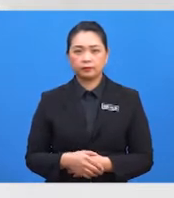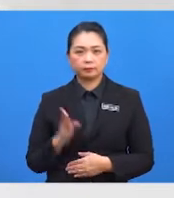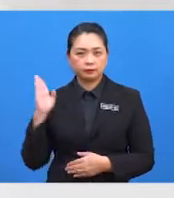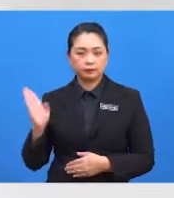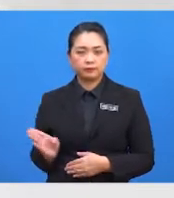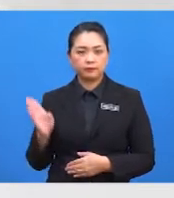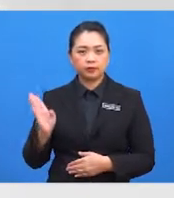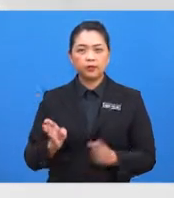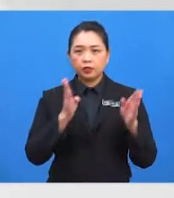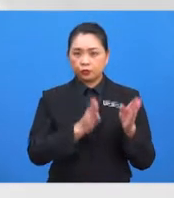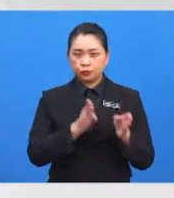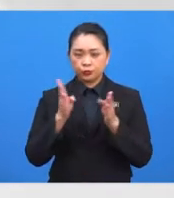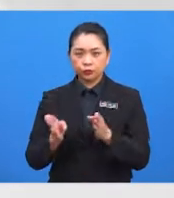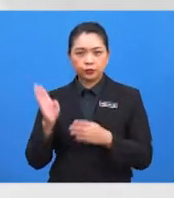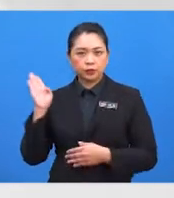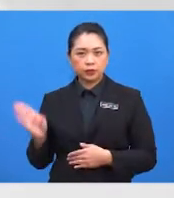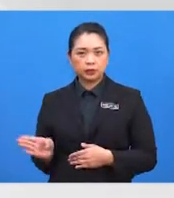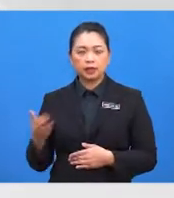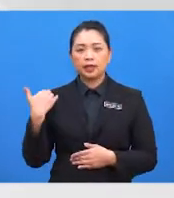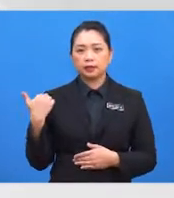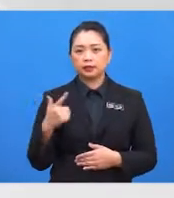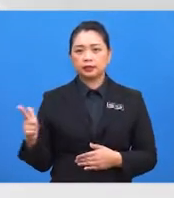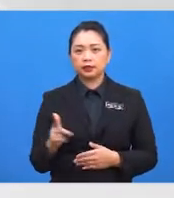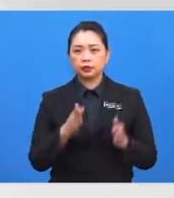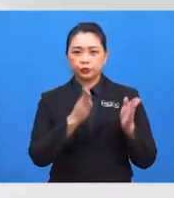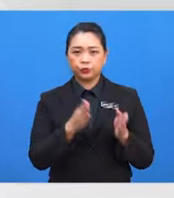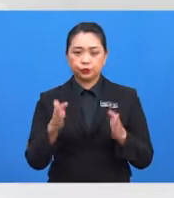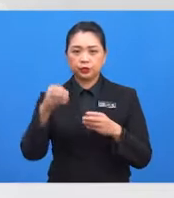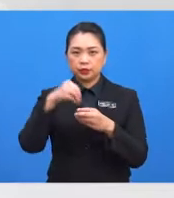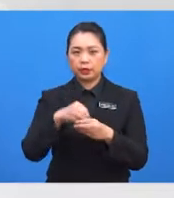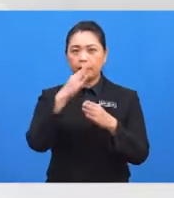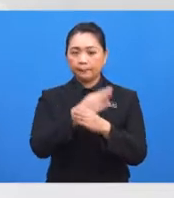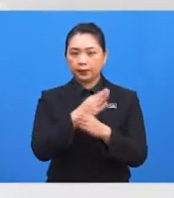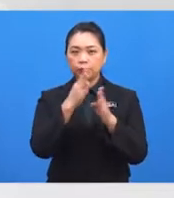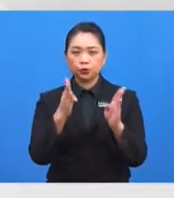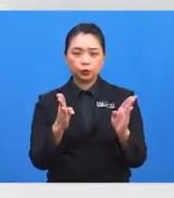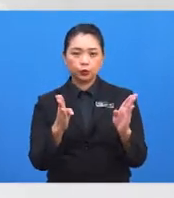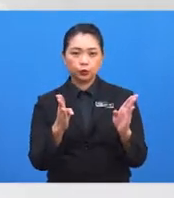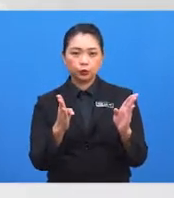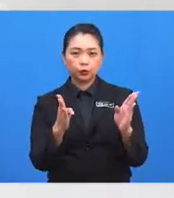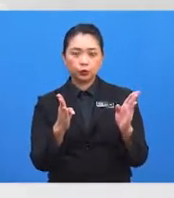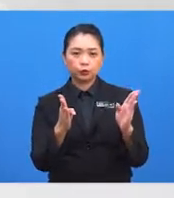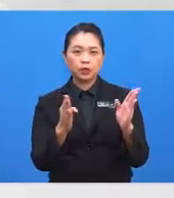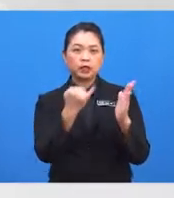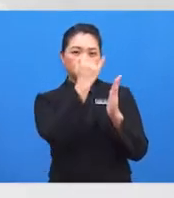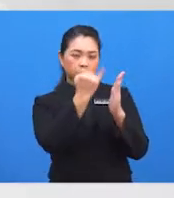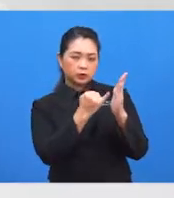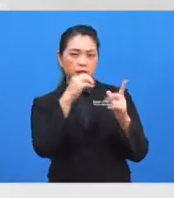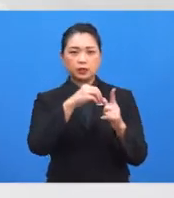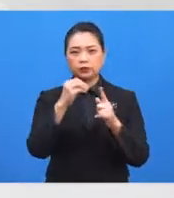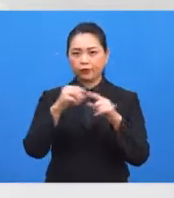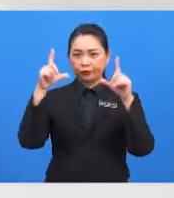siluet. Susun atur siluet merujuk kepada susun atur dalam bentuk ilustrasi atau teknik